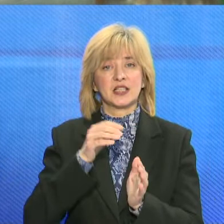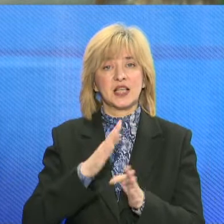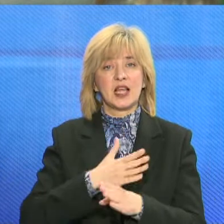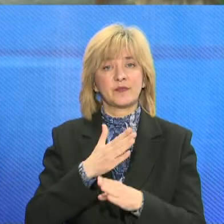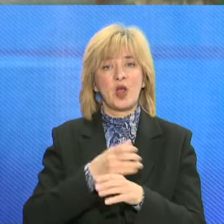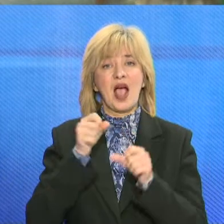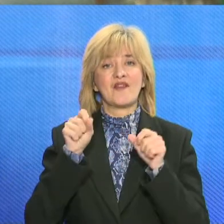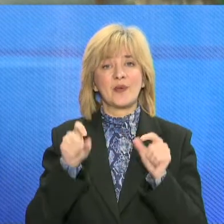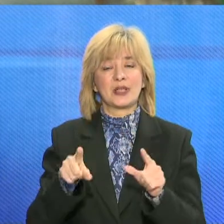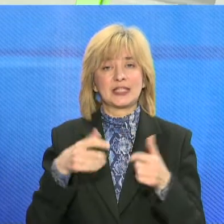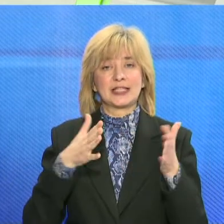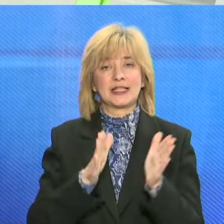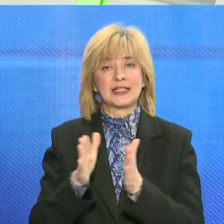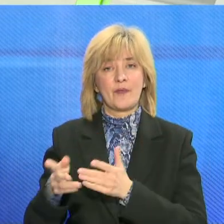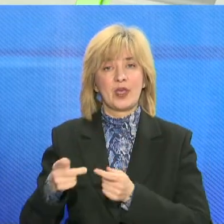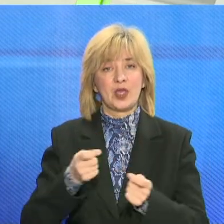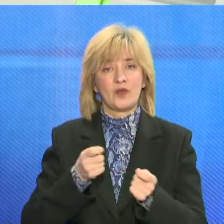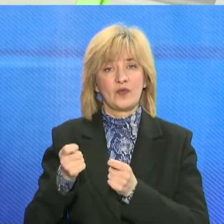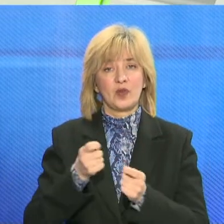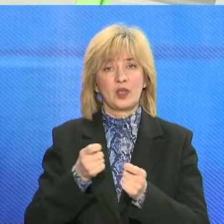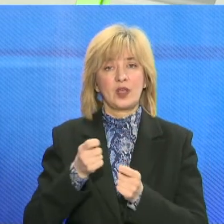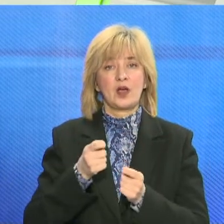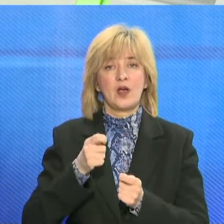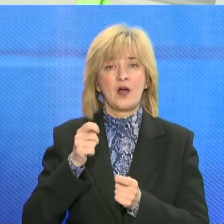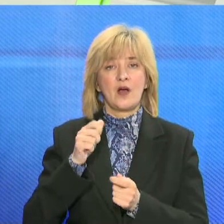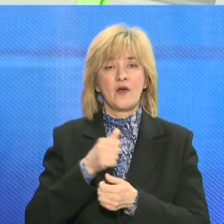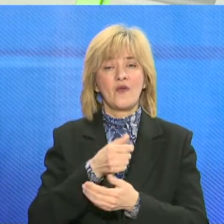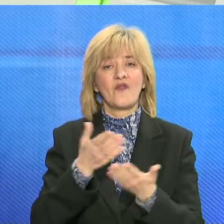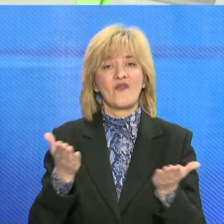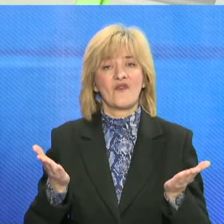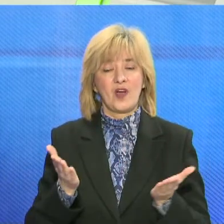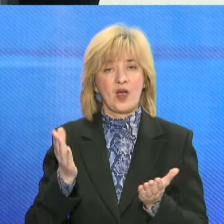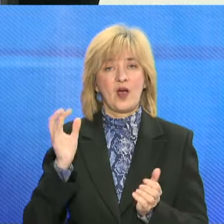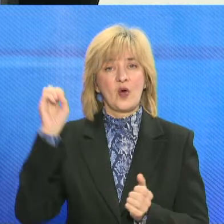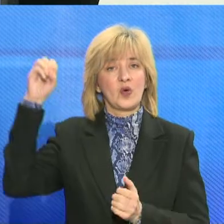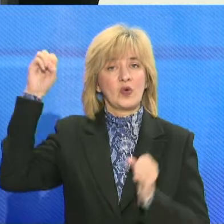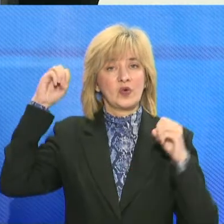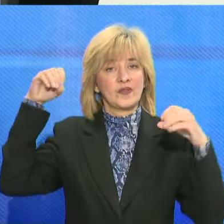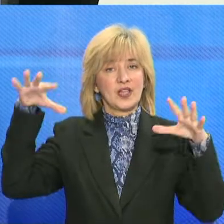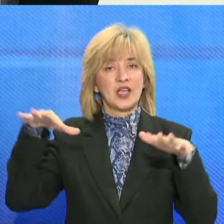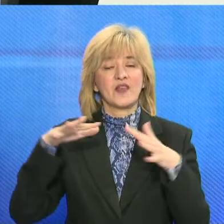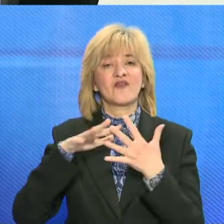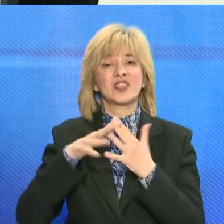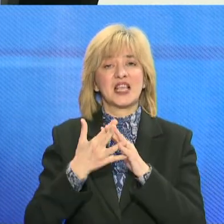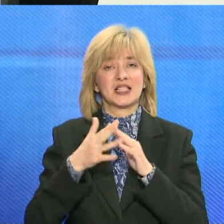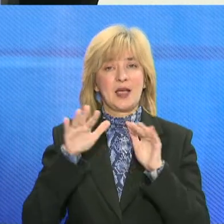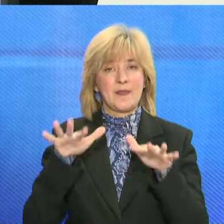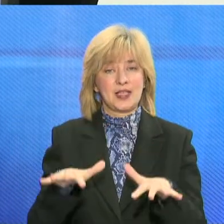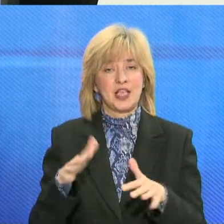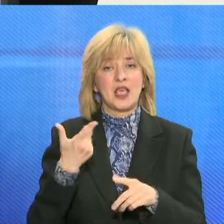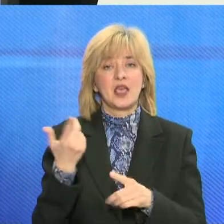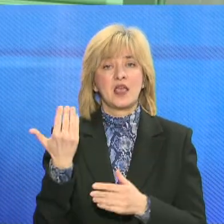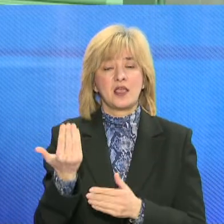распрацоўкай аўтаматызаванай сістэмы кіравання вонкавым асвятленнем у населеных пунктах сельскай мясцовасці. Яе ўкараненне дазволіць